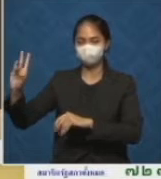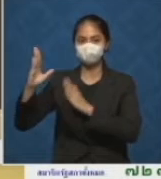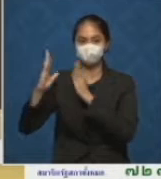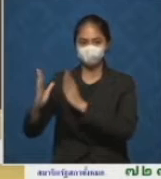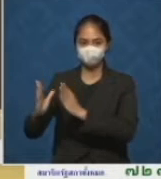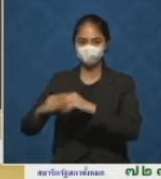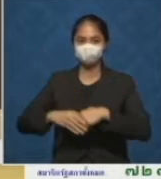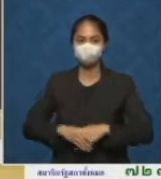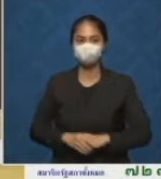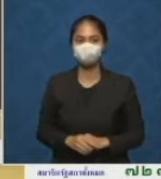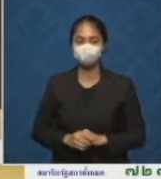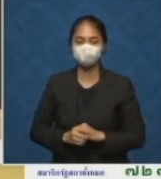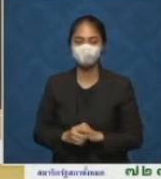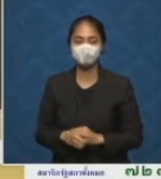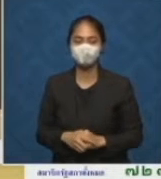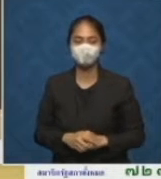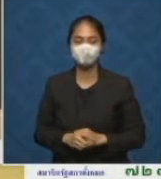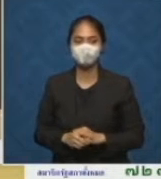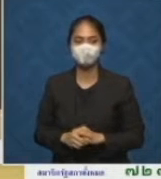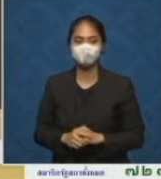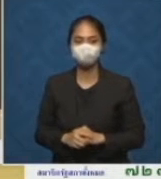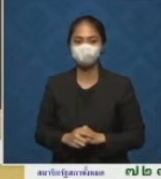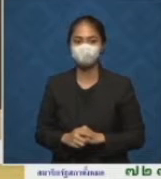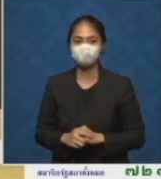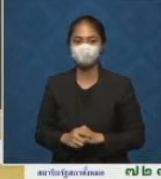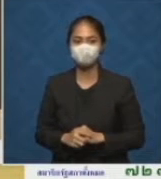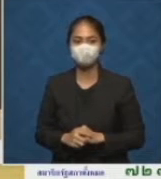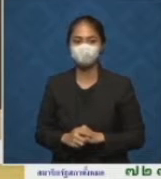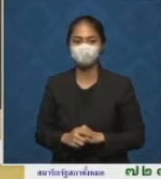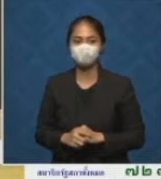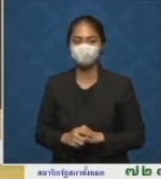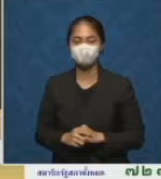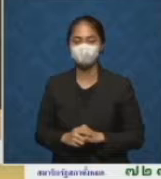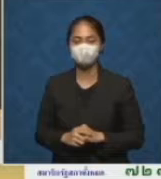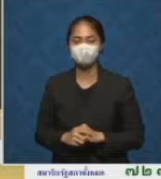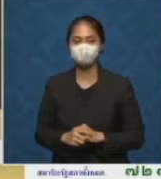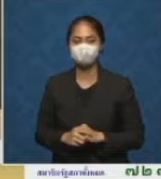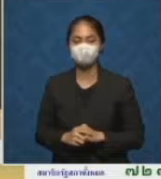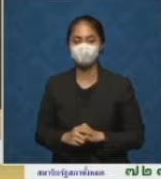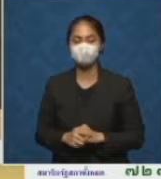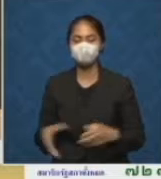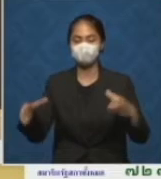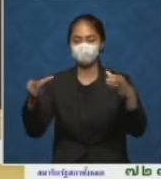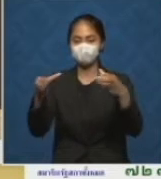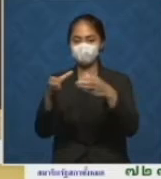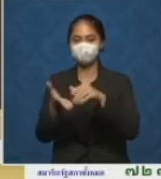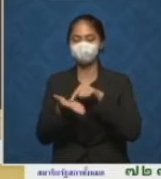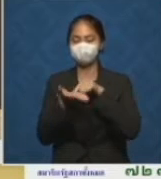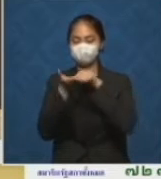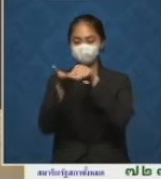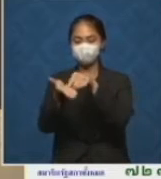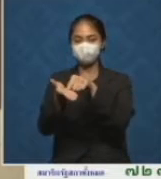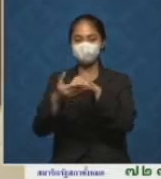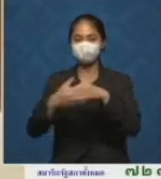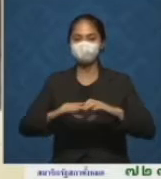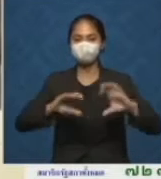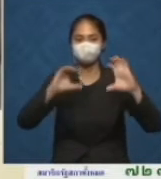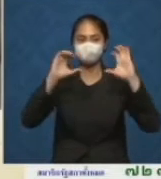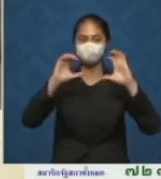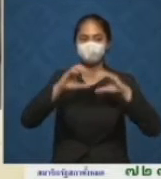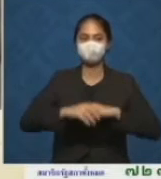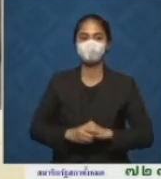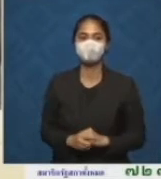ะครับขอเชิญสัดส่วนของคณะรัฐมนตรีเสนอครับ